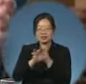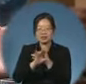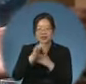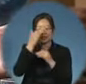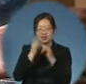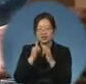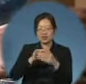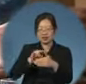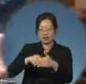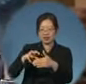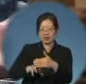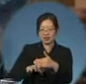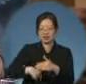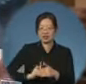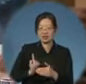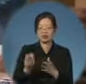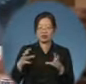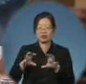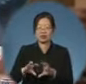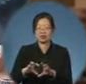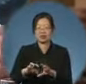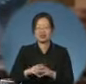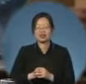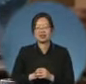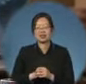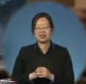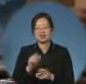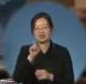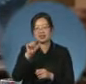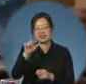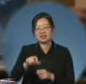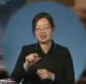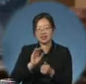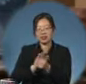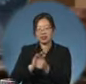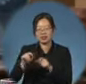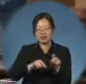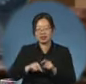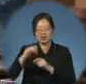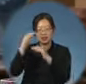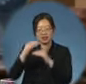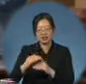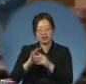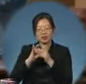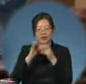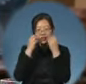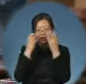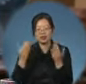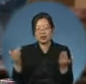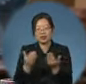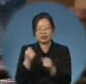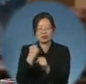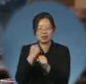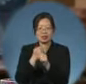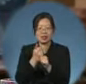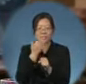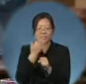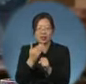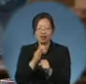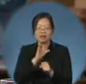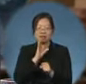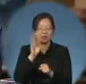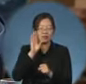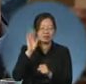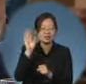청년도 속에서 스스로 모여서 그렇죠 자치와 섭취와 과정을 통해서 새로운 1 들어 이렇게 만들어 랄 진짜